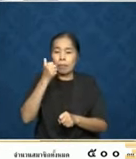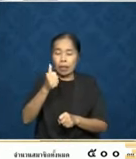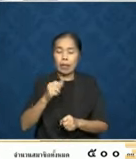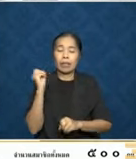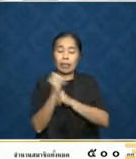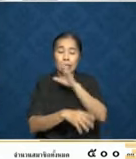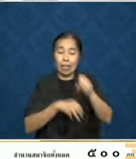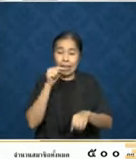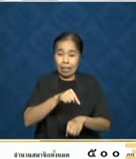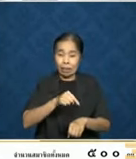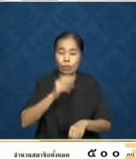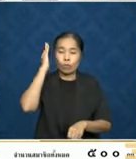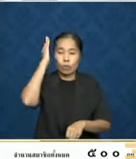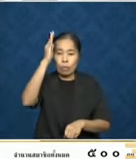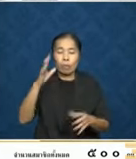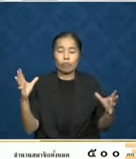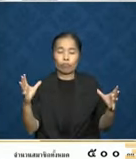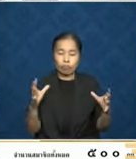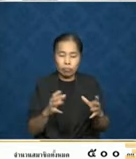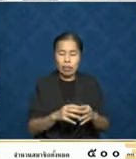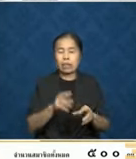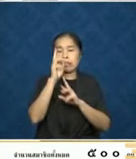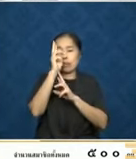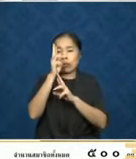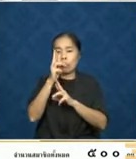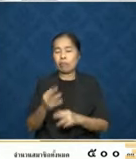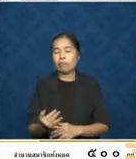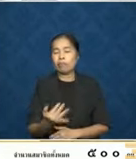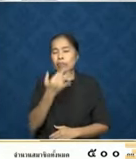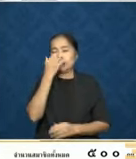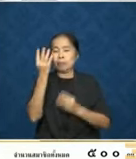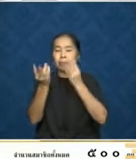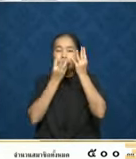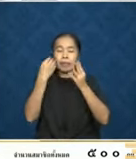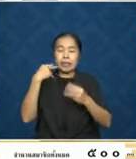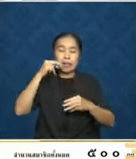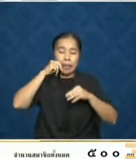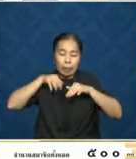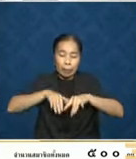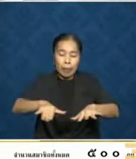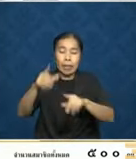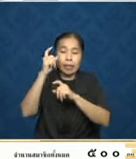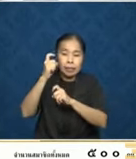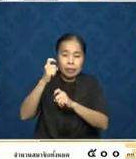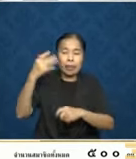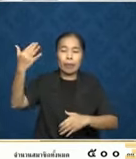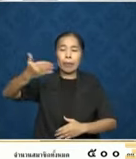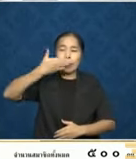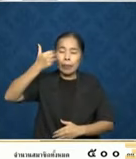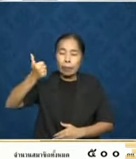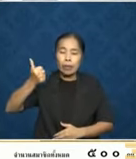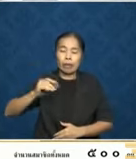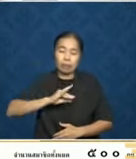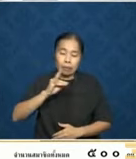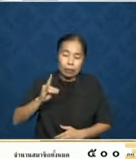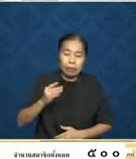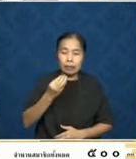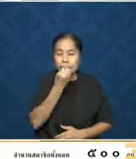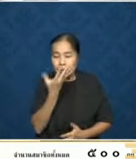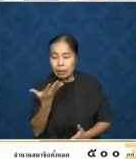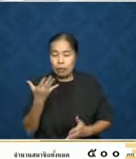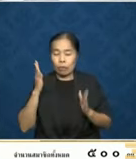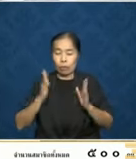ก็สามารถเป็นมลพิษที่ร้ายแรงมลพิษบนบกในน้ำในอากาศในสัตว์ในพืช